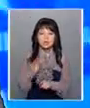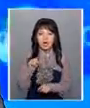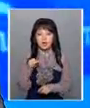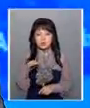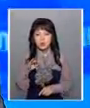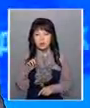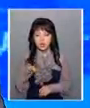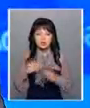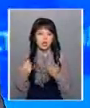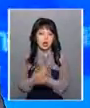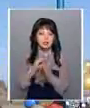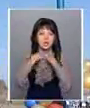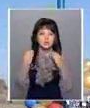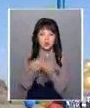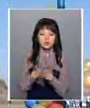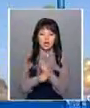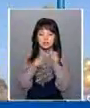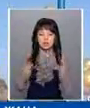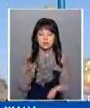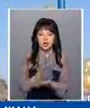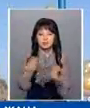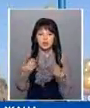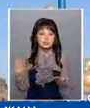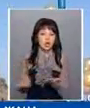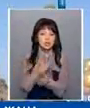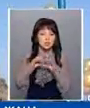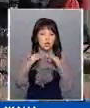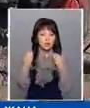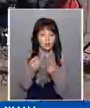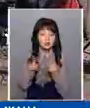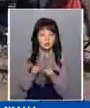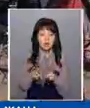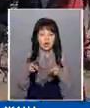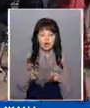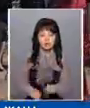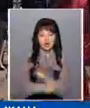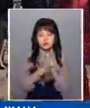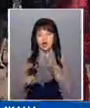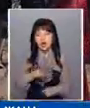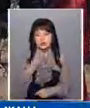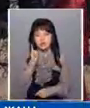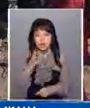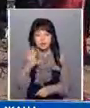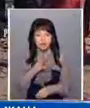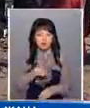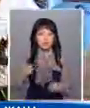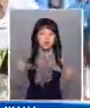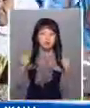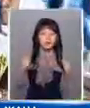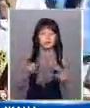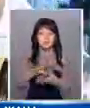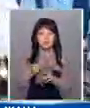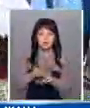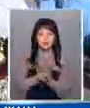игілік үшін жаңа стадион ашылды. Целиноград ауданының әкімі су жаңа стадионның шымылдығын түріп, бұл орталық жастарды салауатты өмір салтына